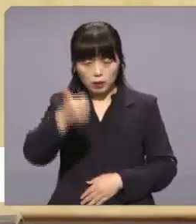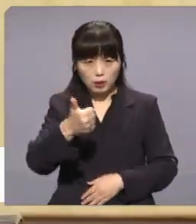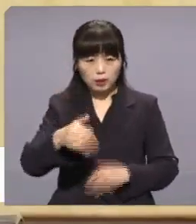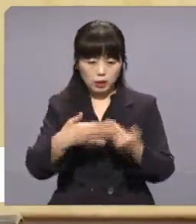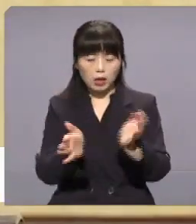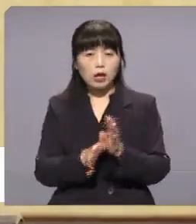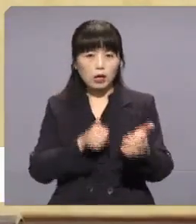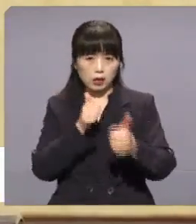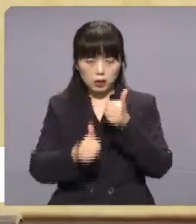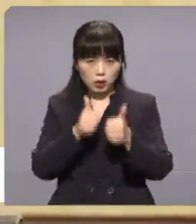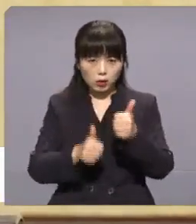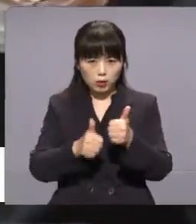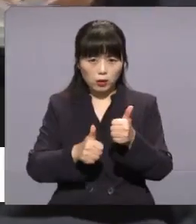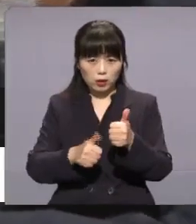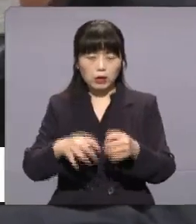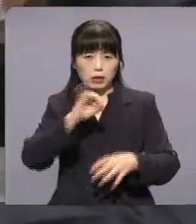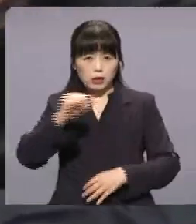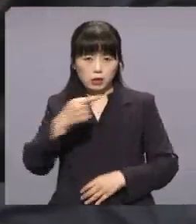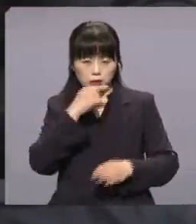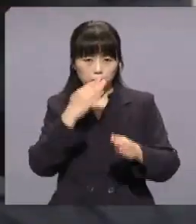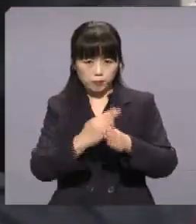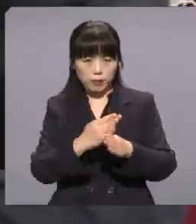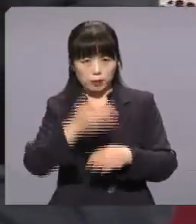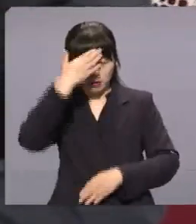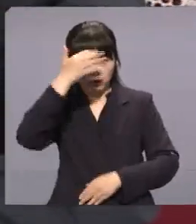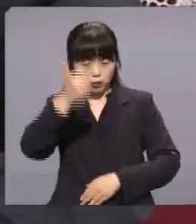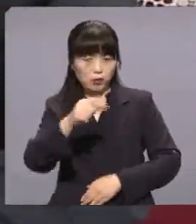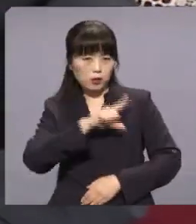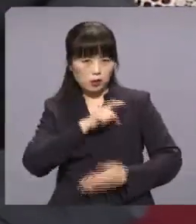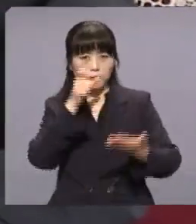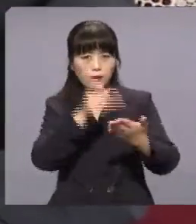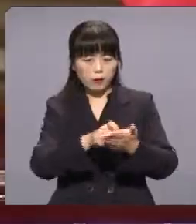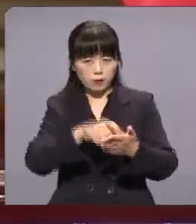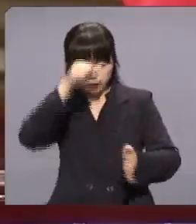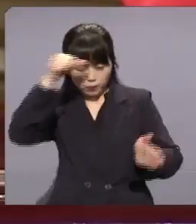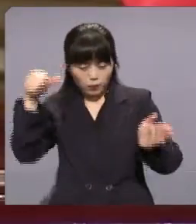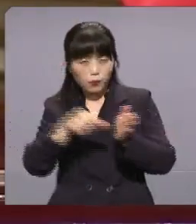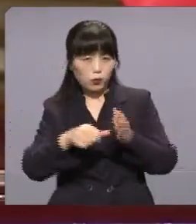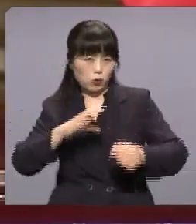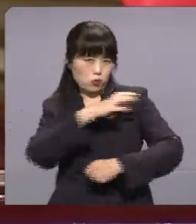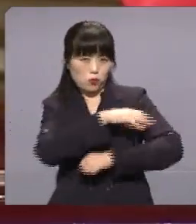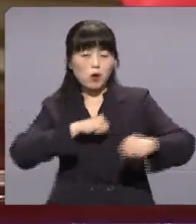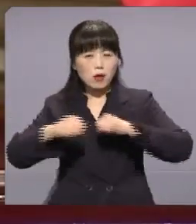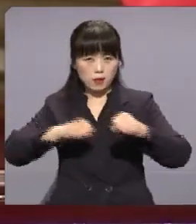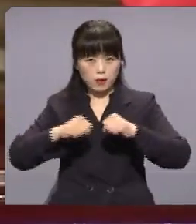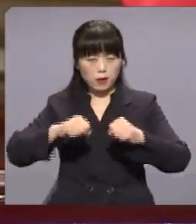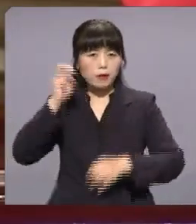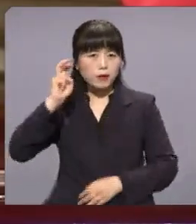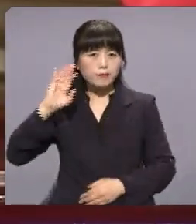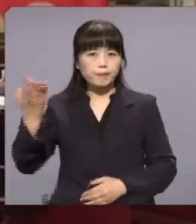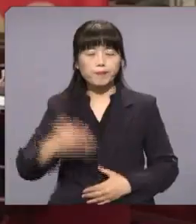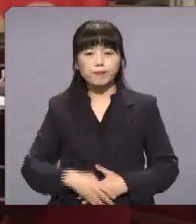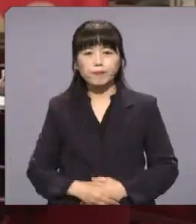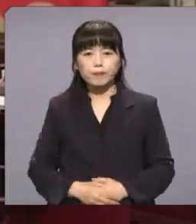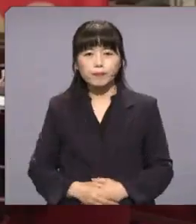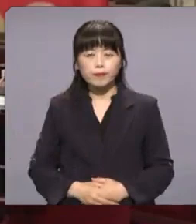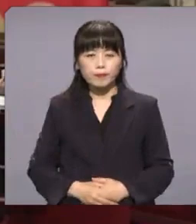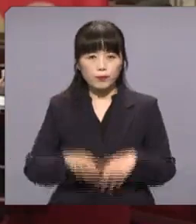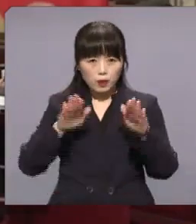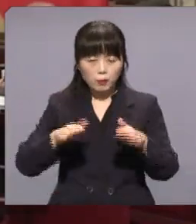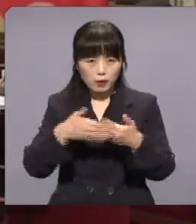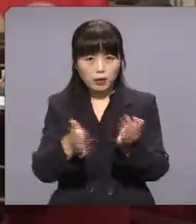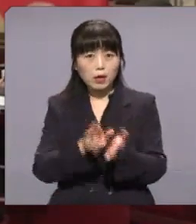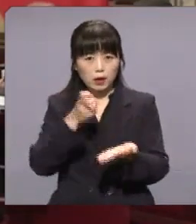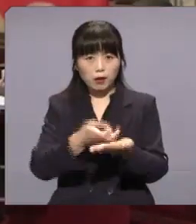당대회에서 인민영수라는 칭호를 부여받아 사실상 종신 권력을 행사할 것이란 예상이 나오고 있습니다. 이번